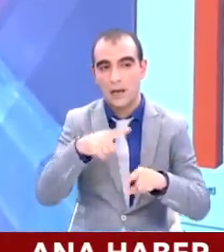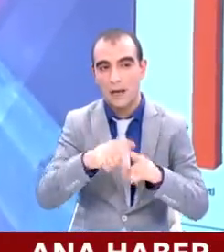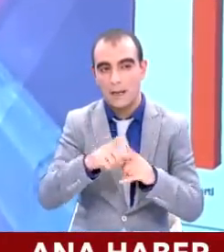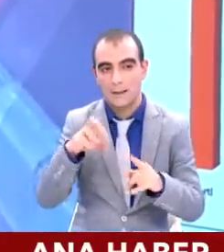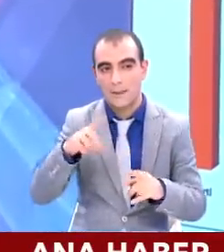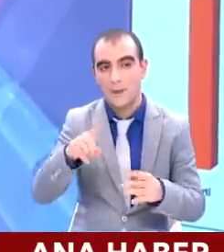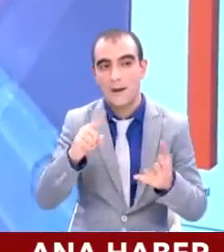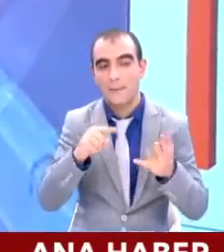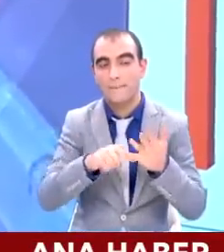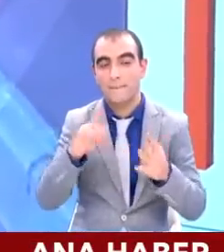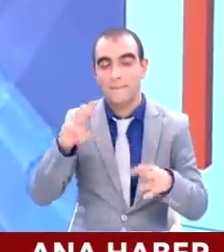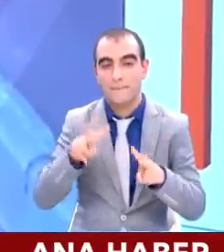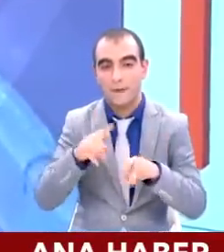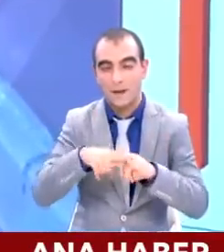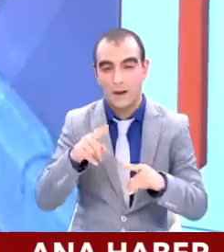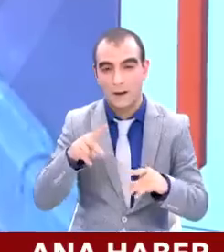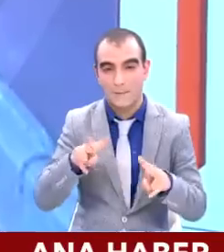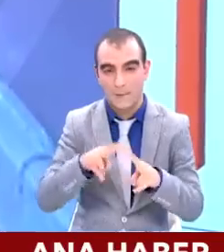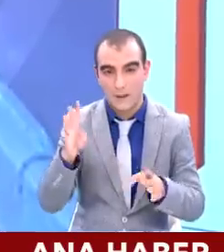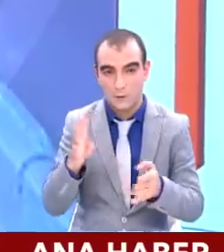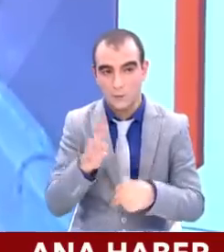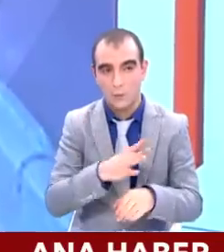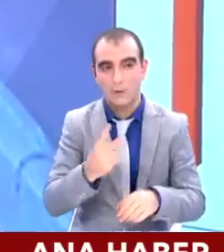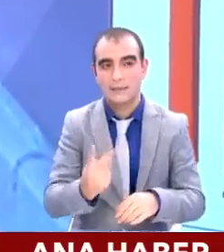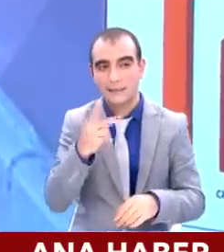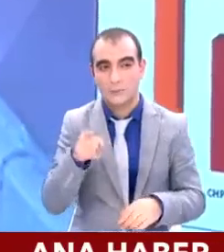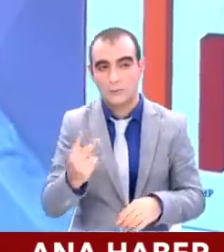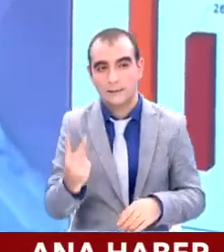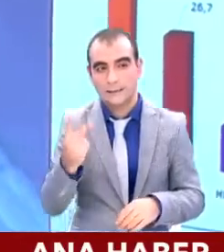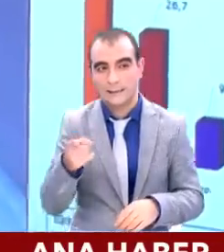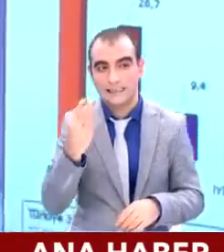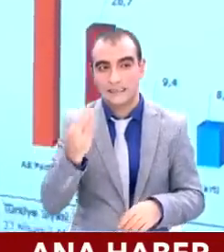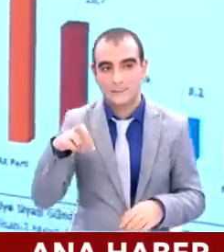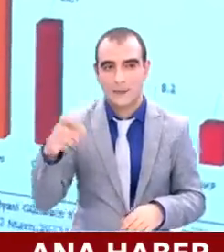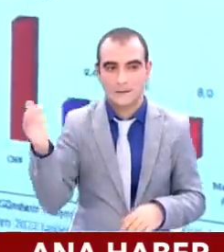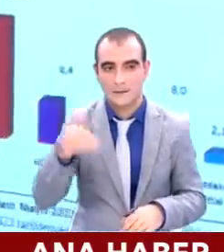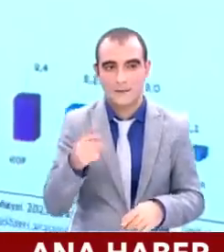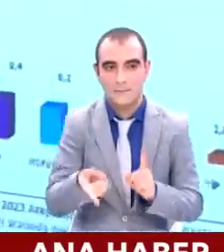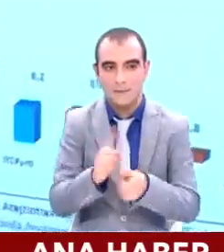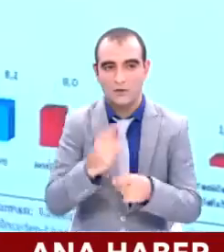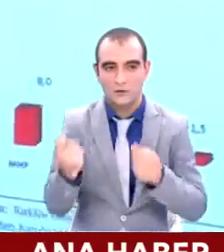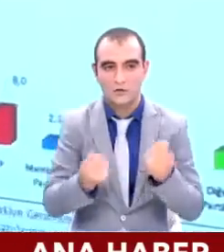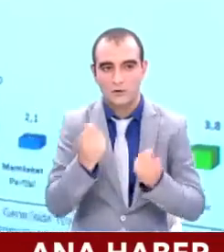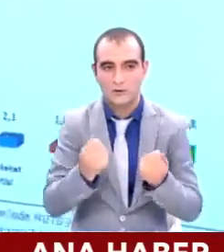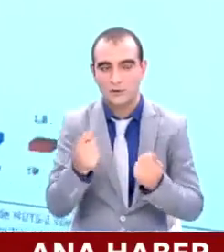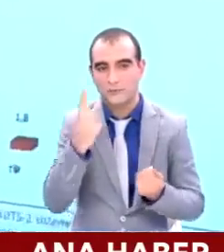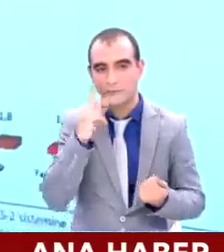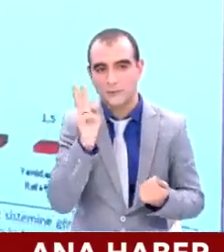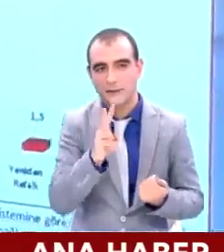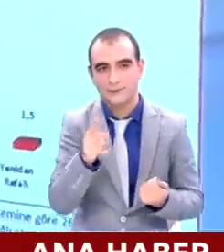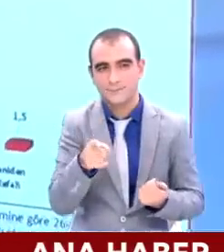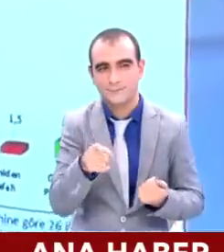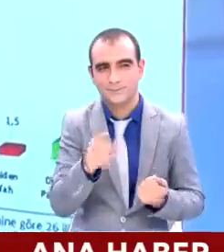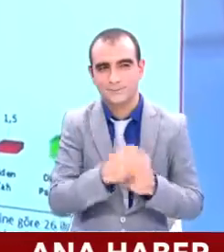%7.8'de MHP 7.7 ile geliyor sonra da 7.7 ile %7 ile de iyi Parti geliyor bir başka çalışma asalın çalışması var